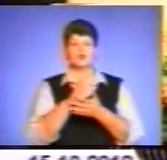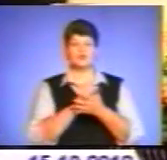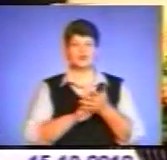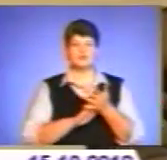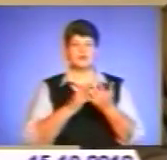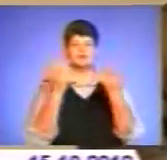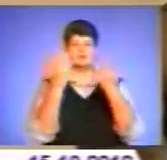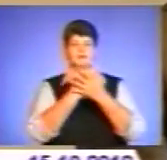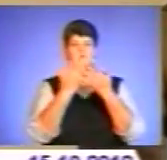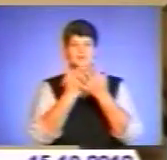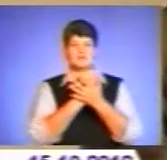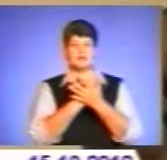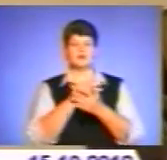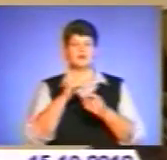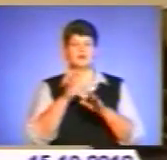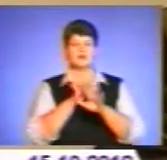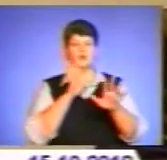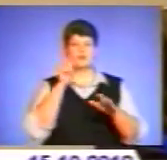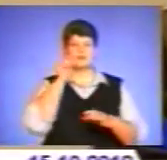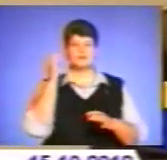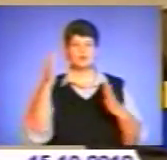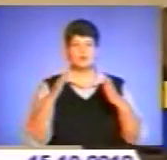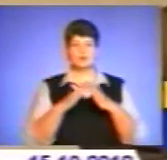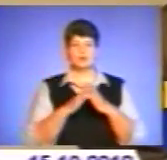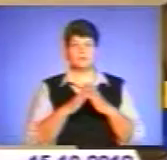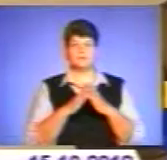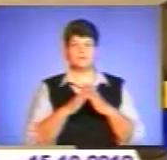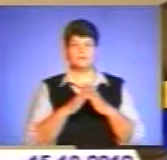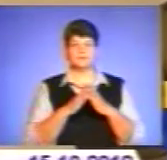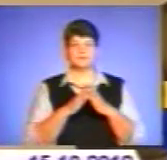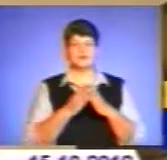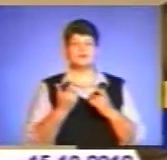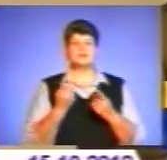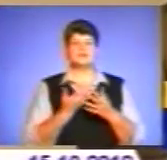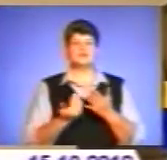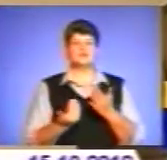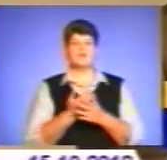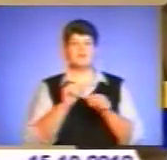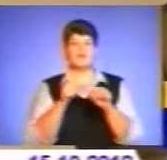Українського дому. Одну з таких новітніх форм, яку ми використали в цьому році, це